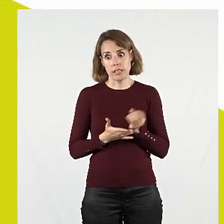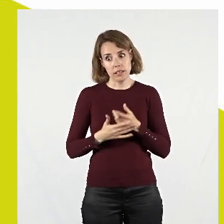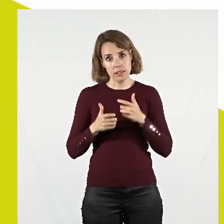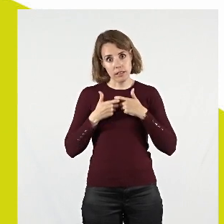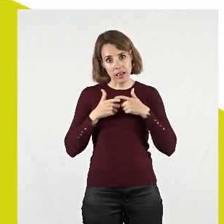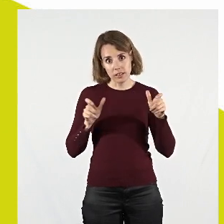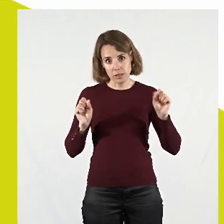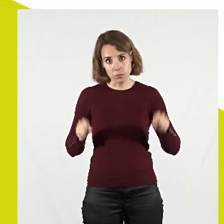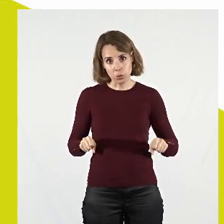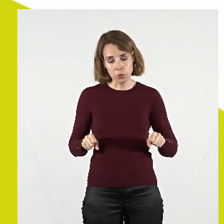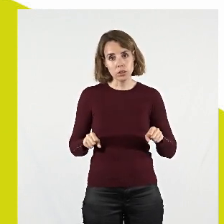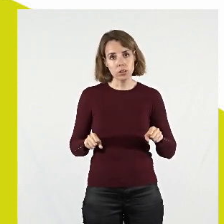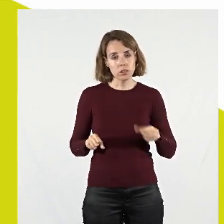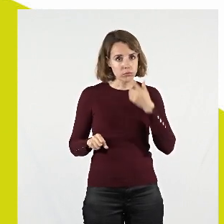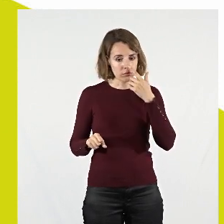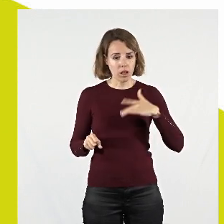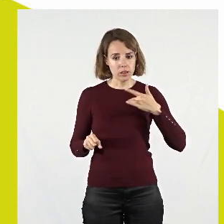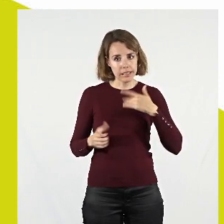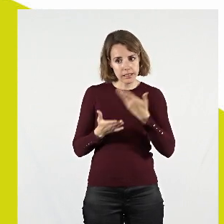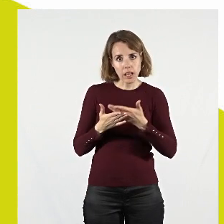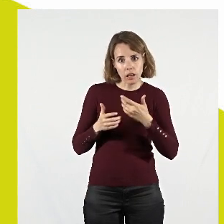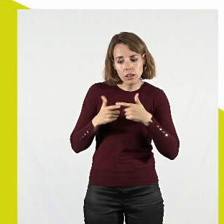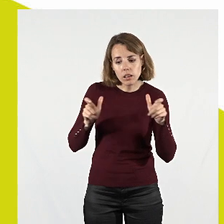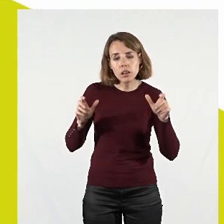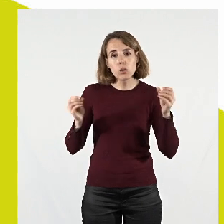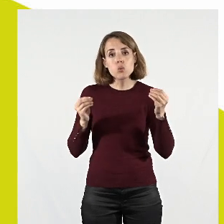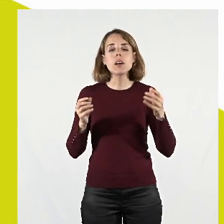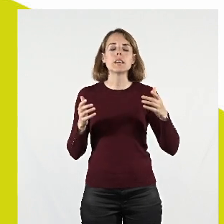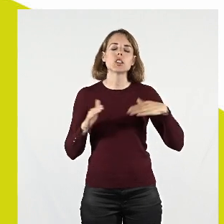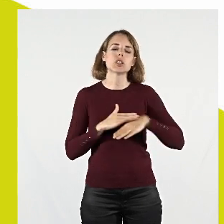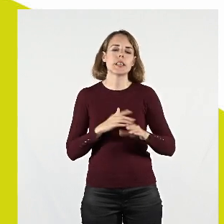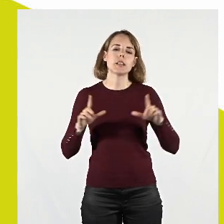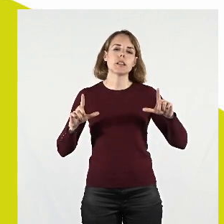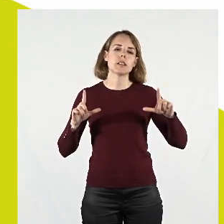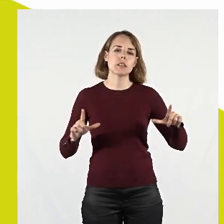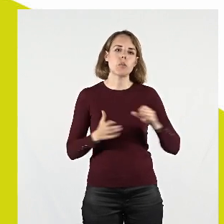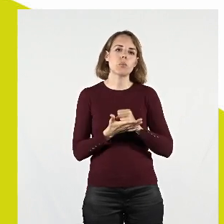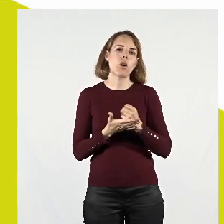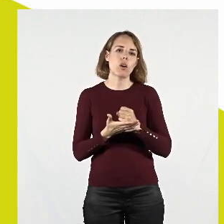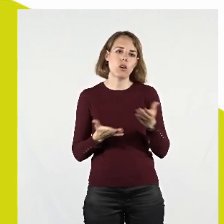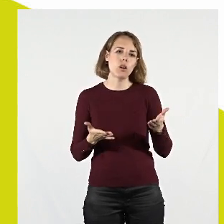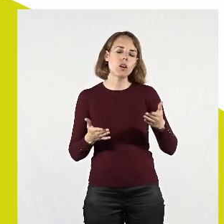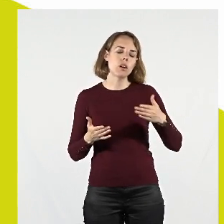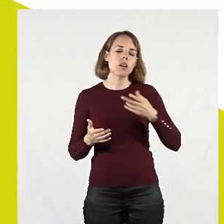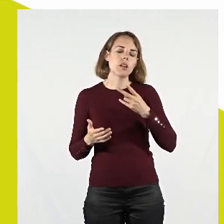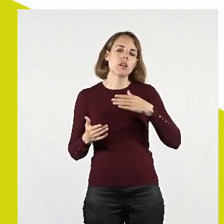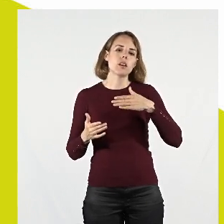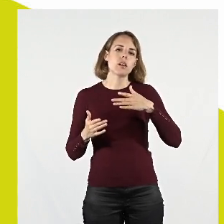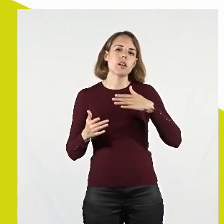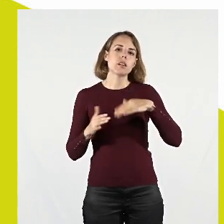qui souhaite s'intéresser au sujet, c'est dans le tableau de bord des établissements médico-sociaux de l'ANAP, de l'Agence nationale d'appui à la